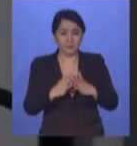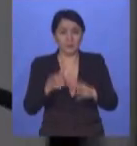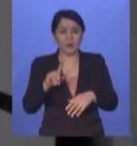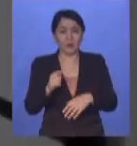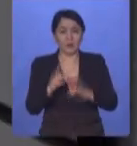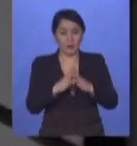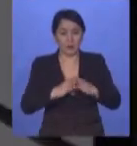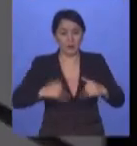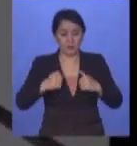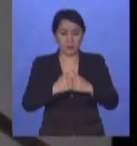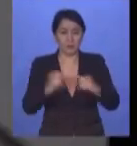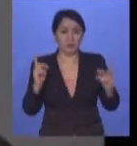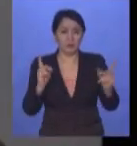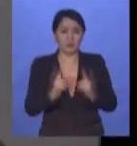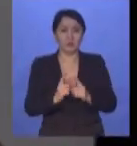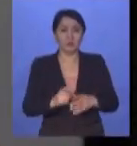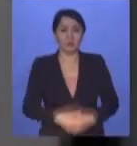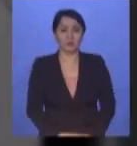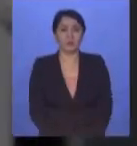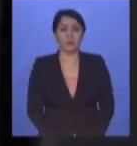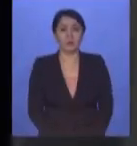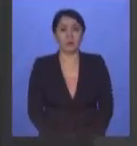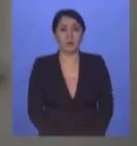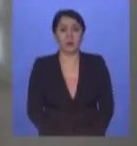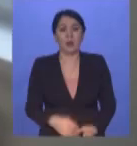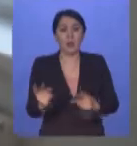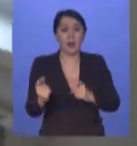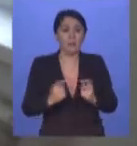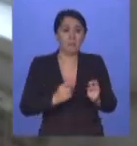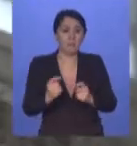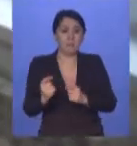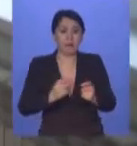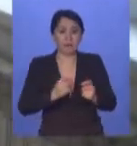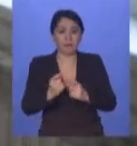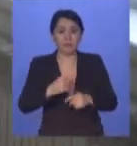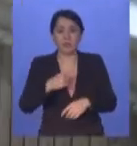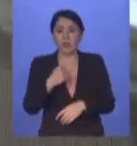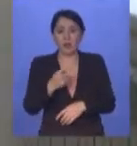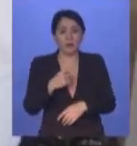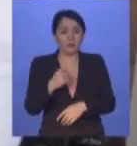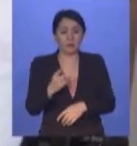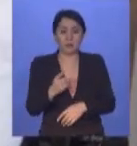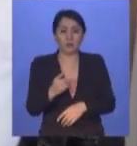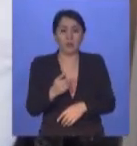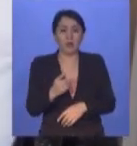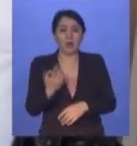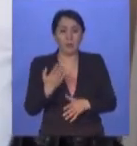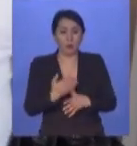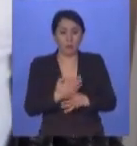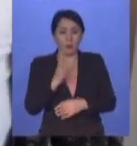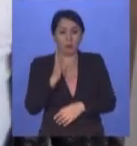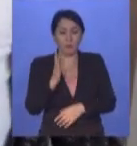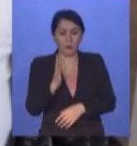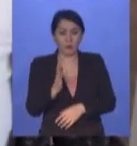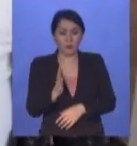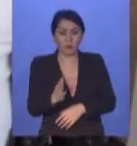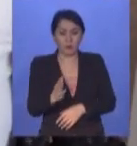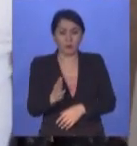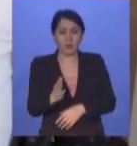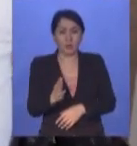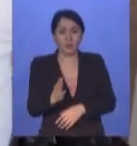алған отбасылармен кездесті. Президент айтты ғой, әлгі ешкімді ешқайда далада қалдырмаймыз деп. Сол енді